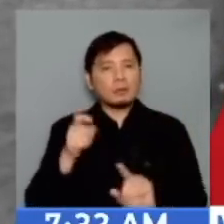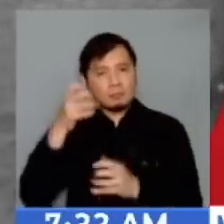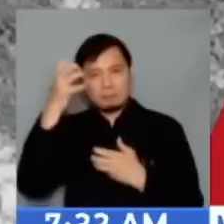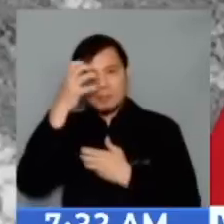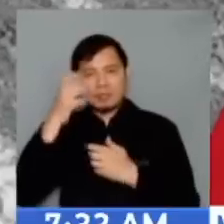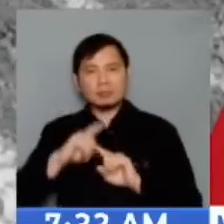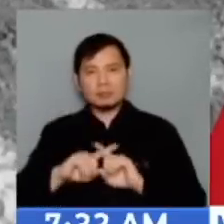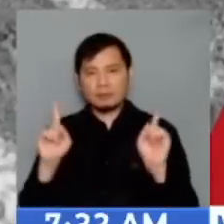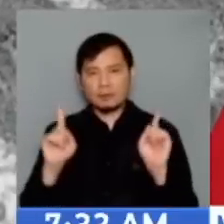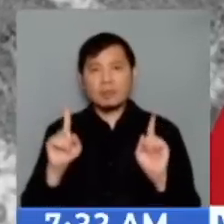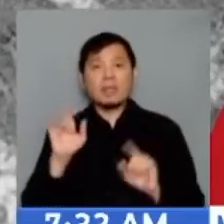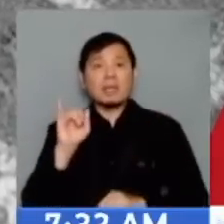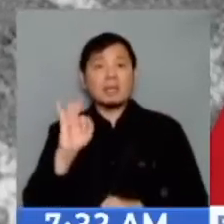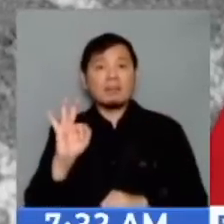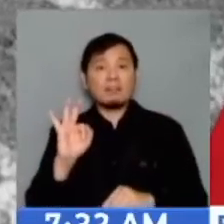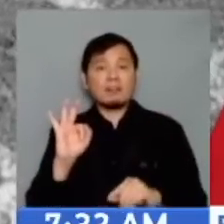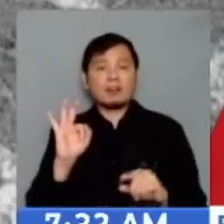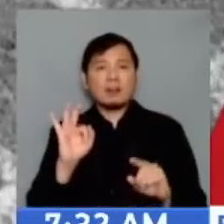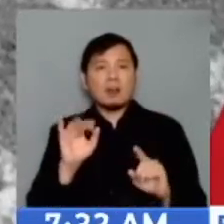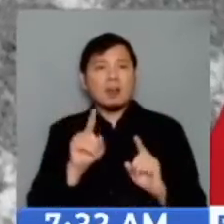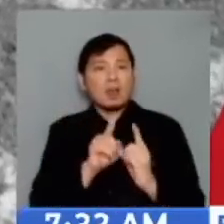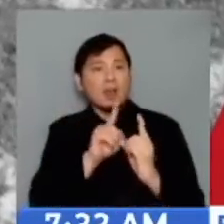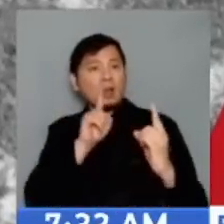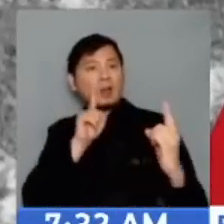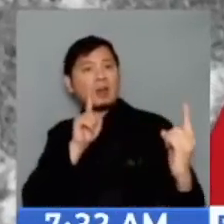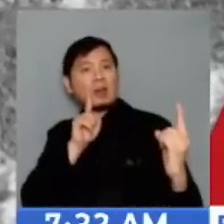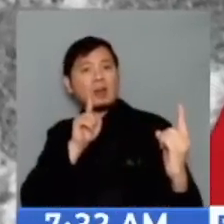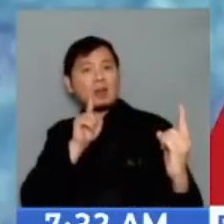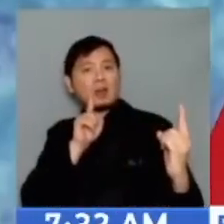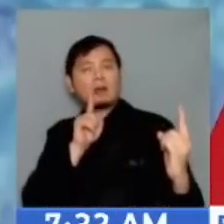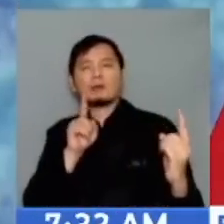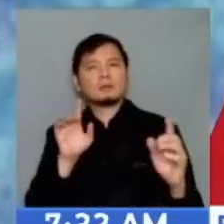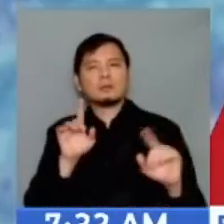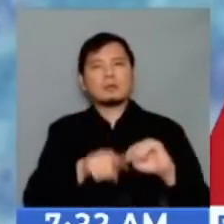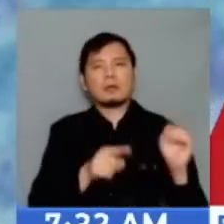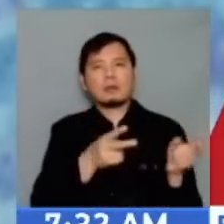mas mahirap siyang mapasa between people kahit